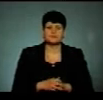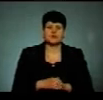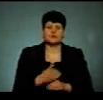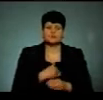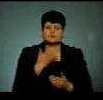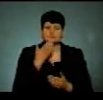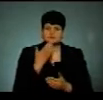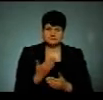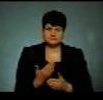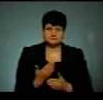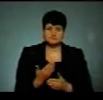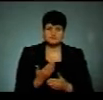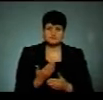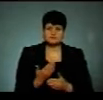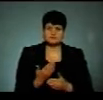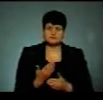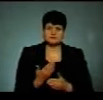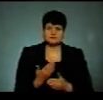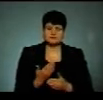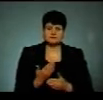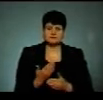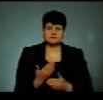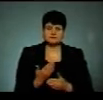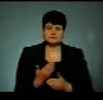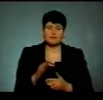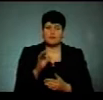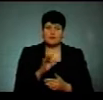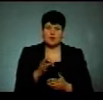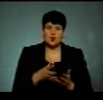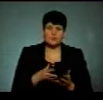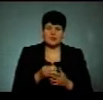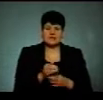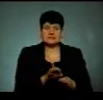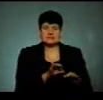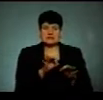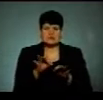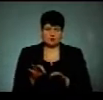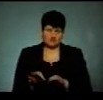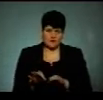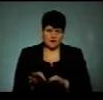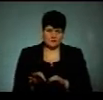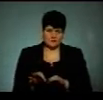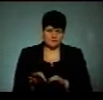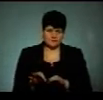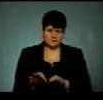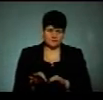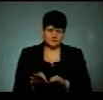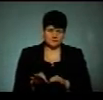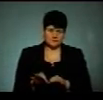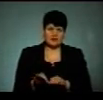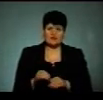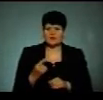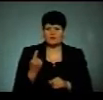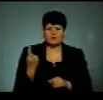Запитання в мене про оплату за транспортування. Ні в одному